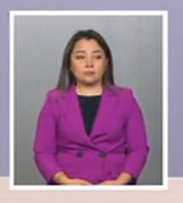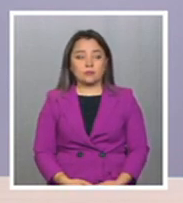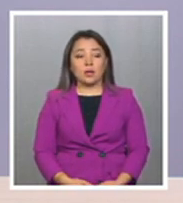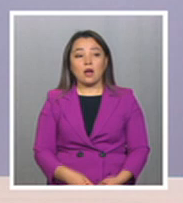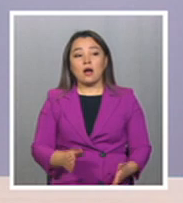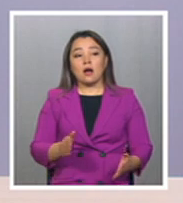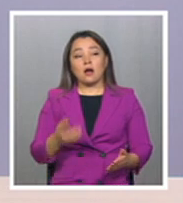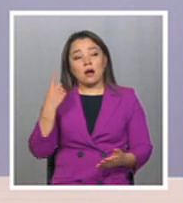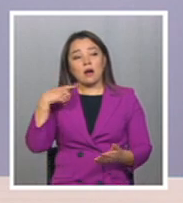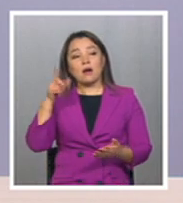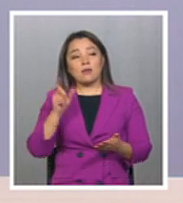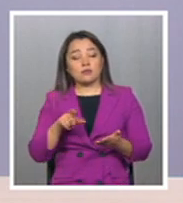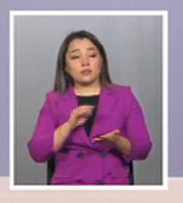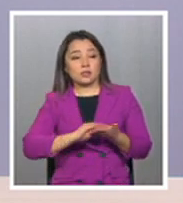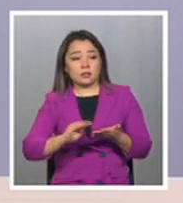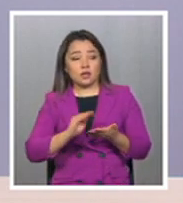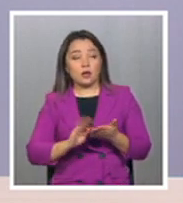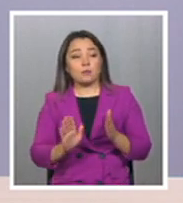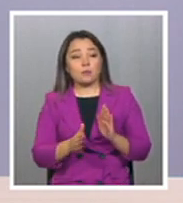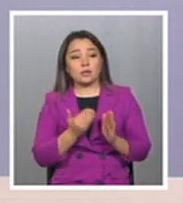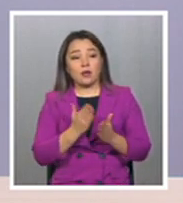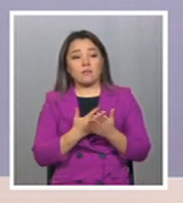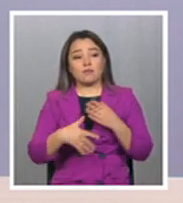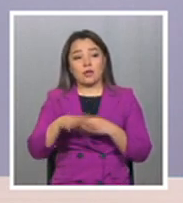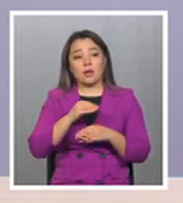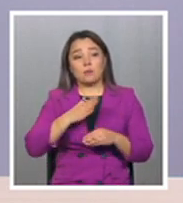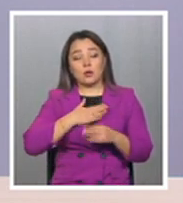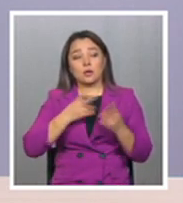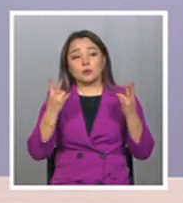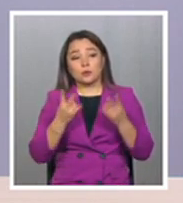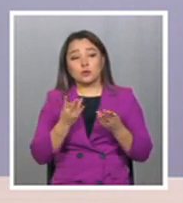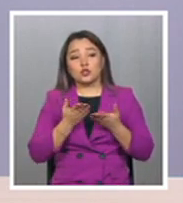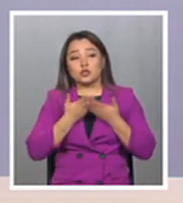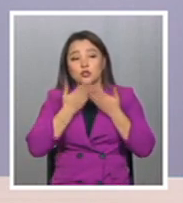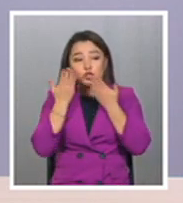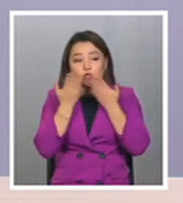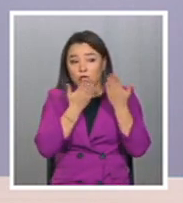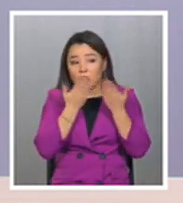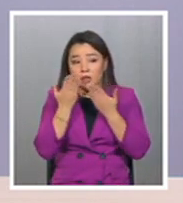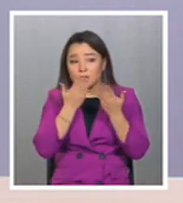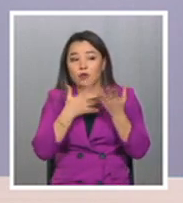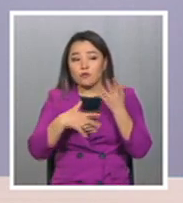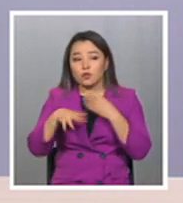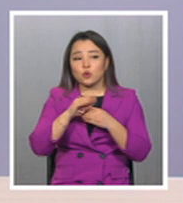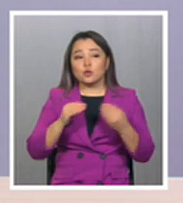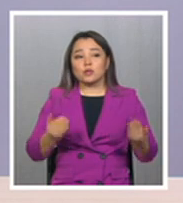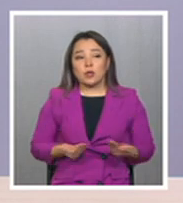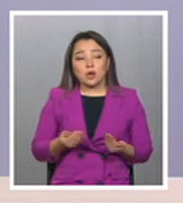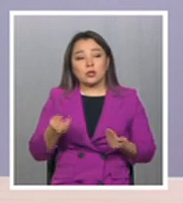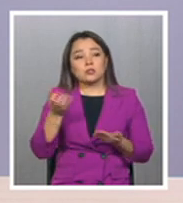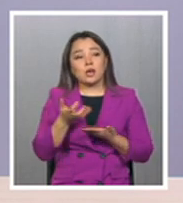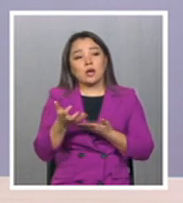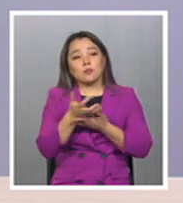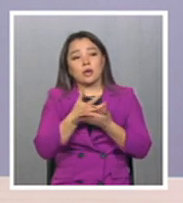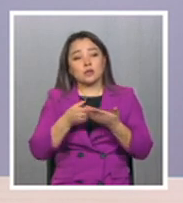Автор нас призывает к тому, что все мы должны читать всю жизнь, набираться ума.